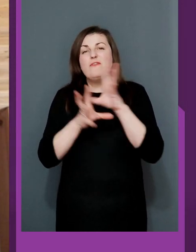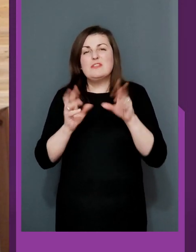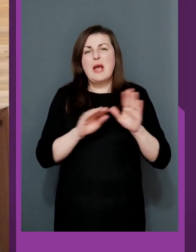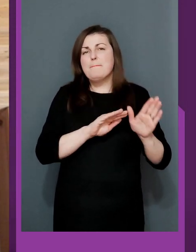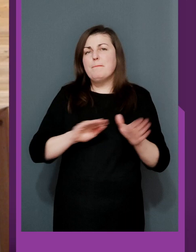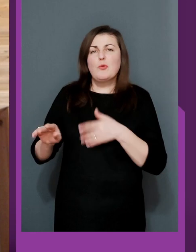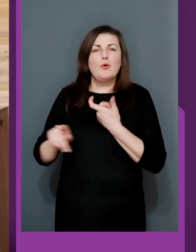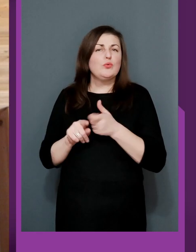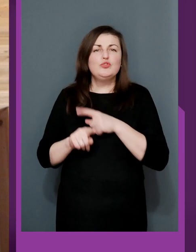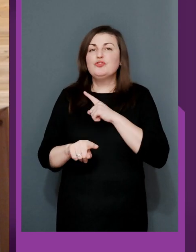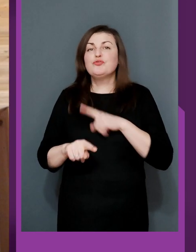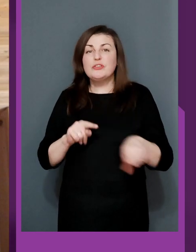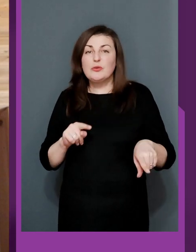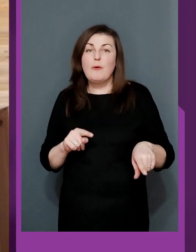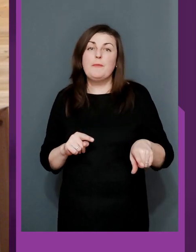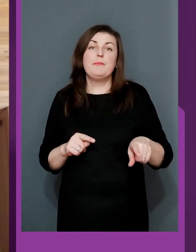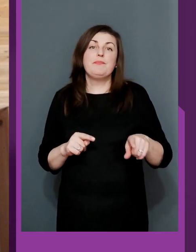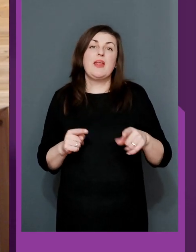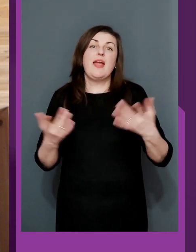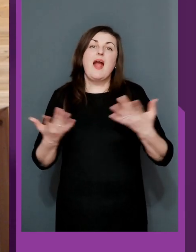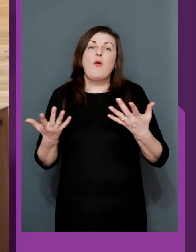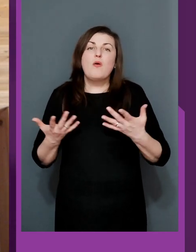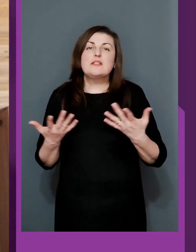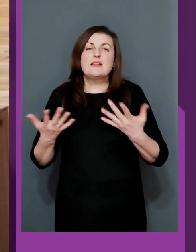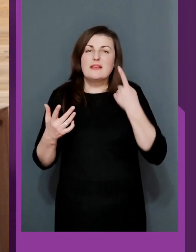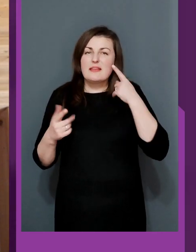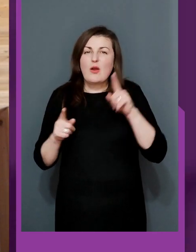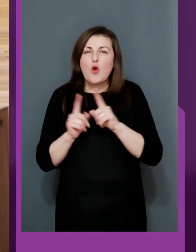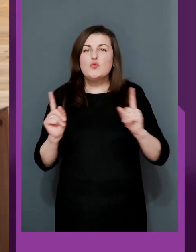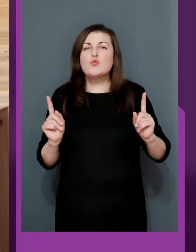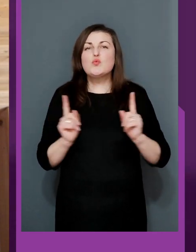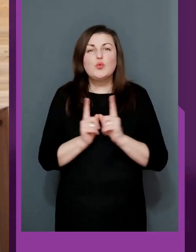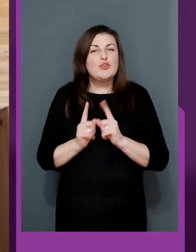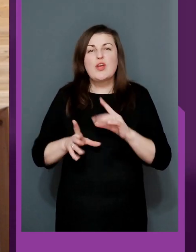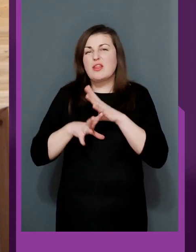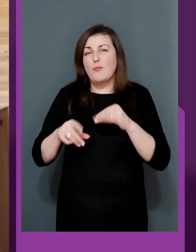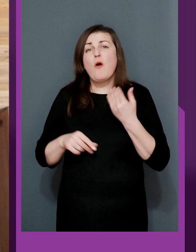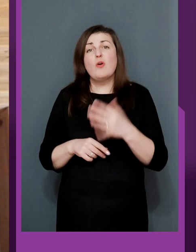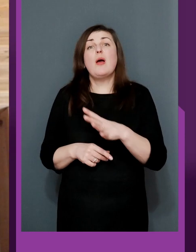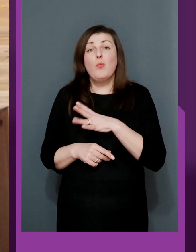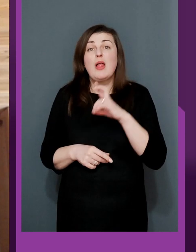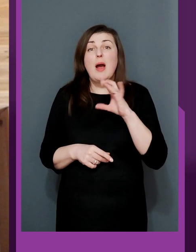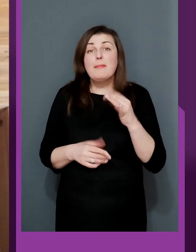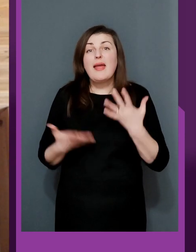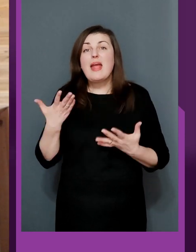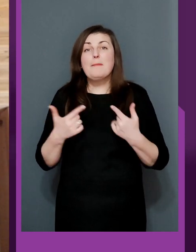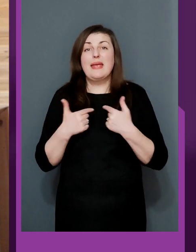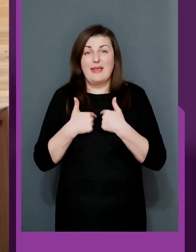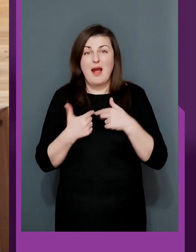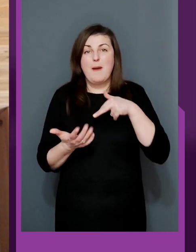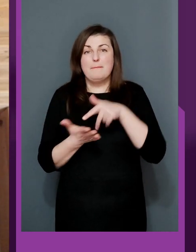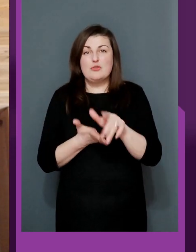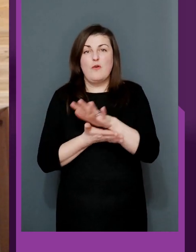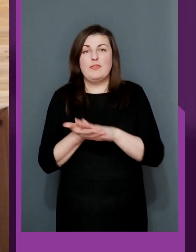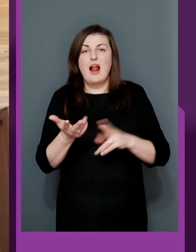промийнуло досить швидко і якогось якоїсь такої сутички не було вона була би я якби я